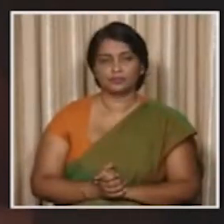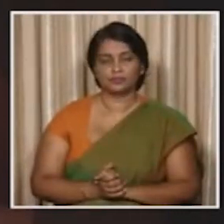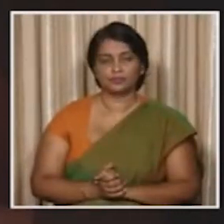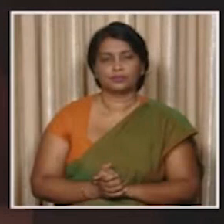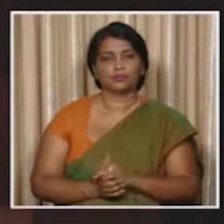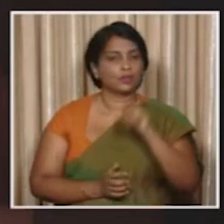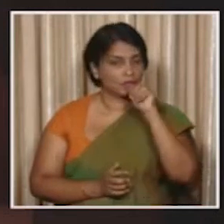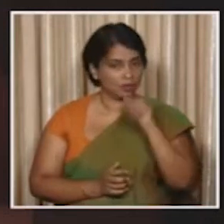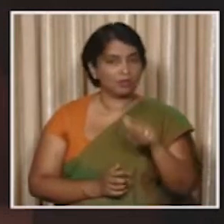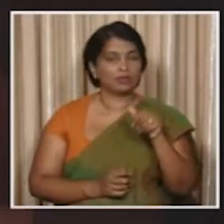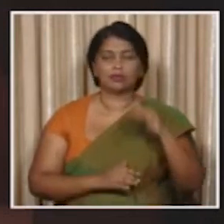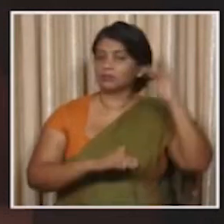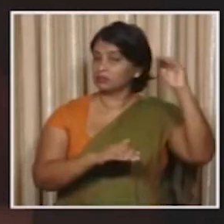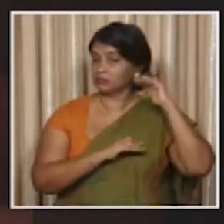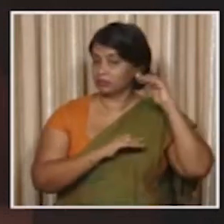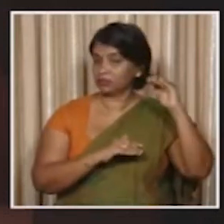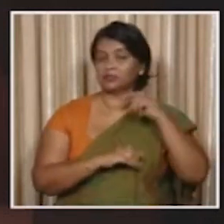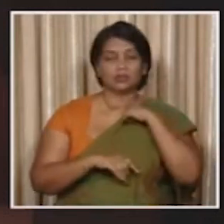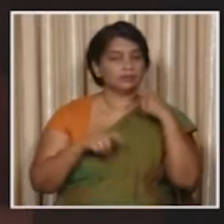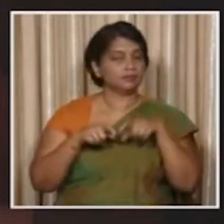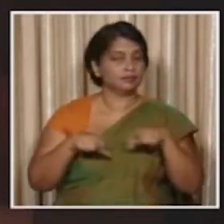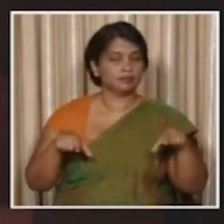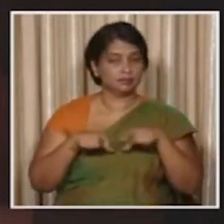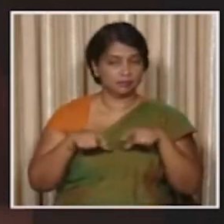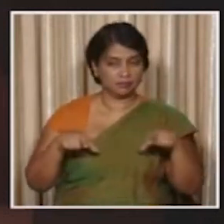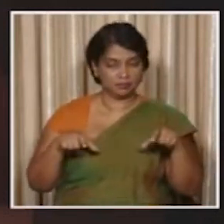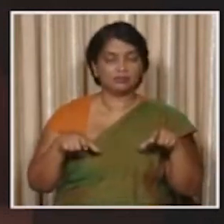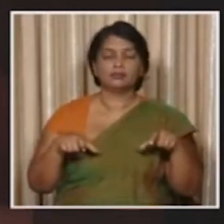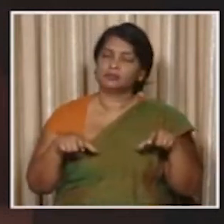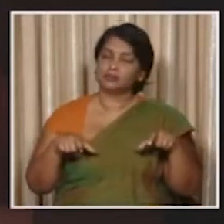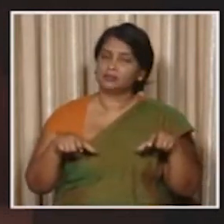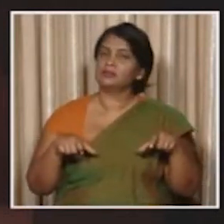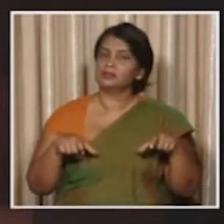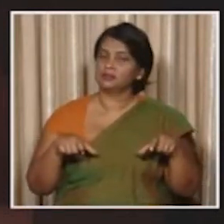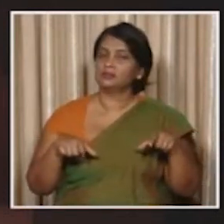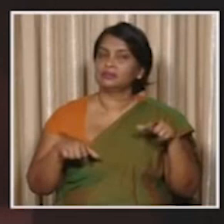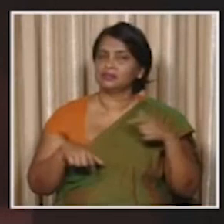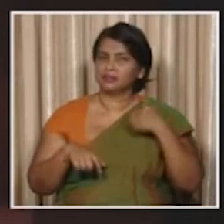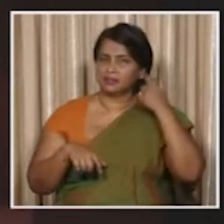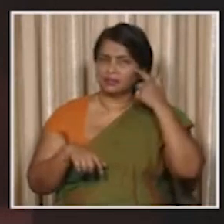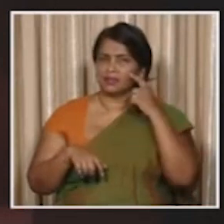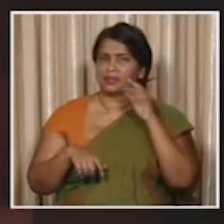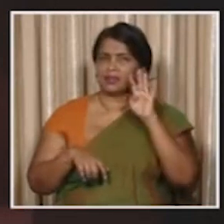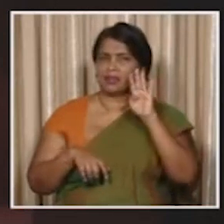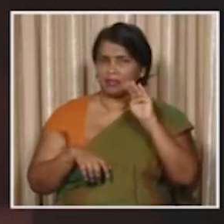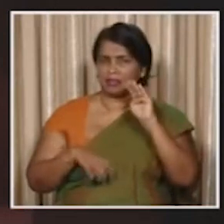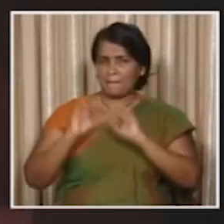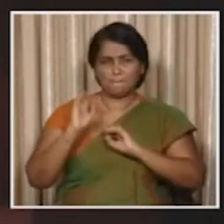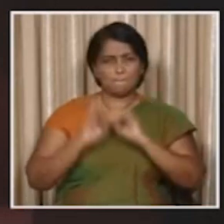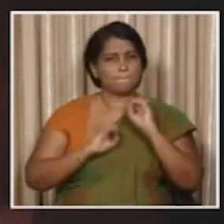අත වශයෙන්ම ආනායනික සනීපාරක්ෂක තුවාවලට මං හිතන්නේ 140ක